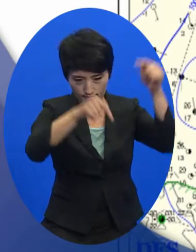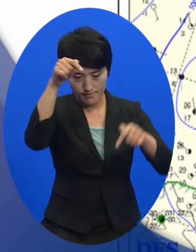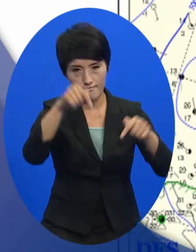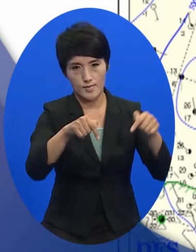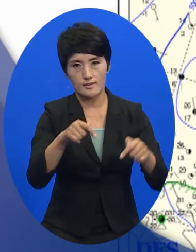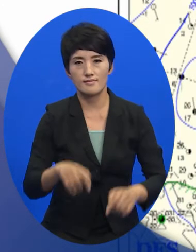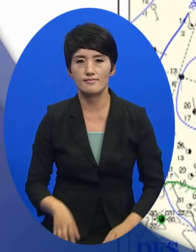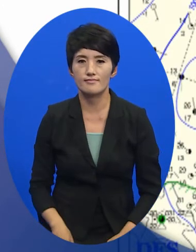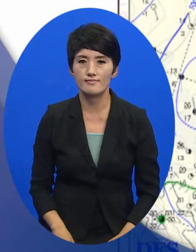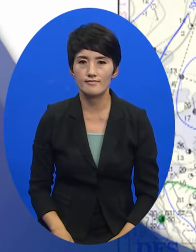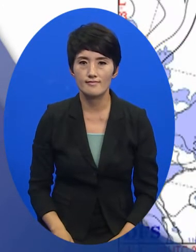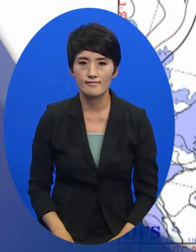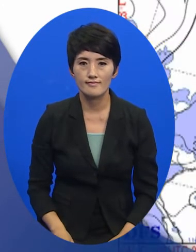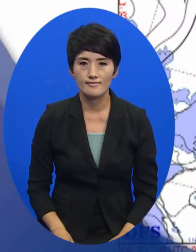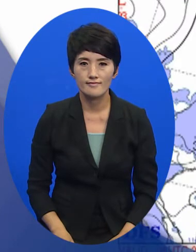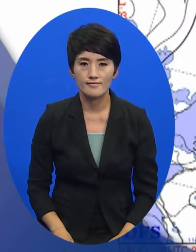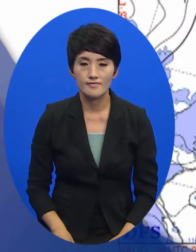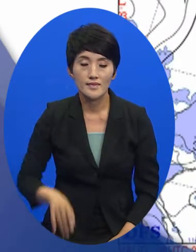있겠습니다